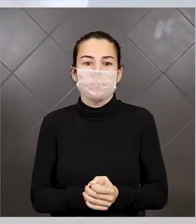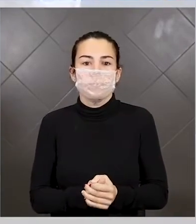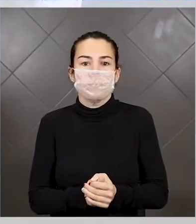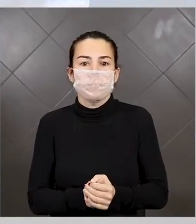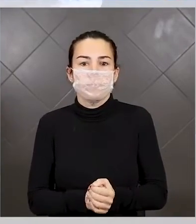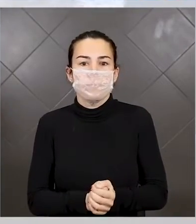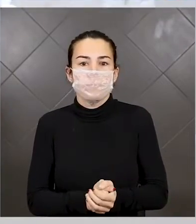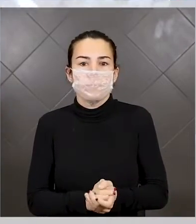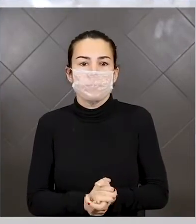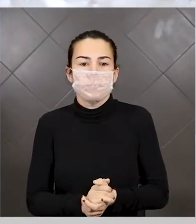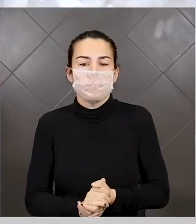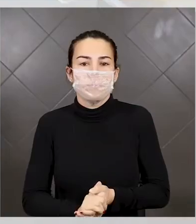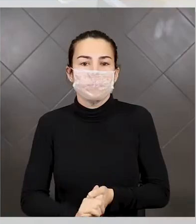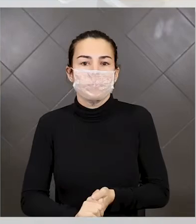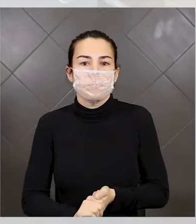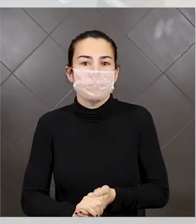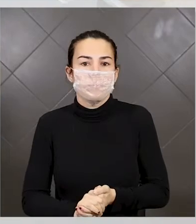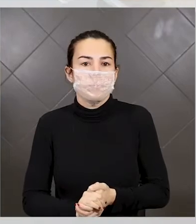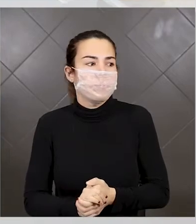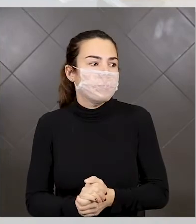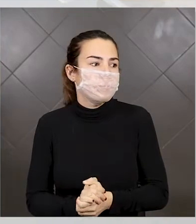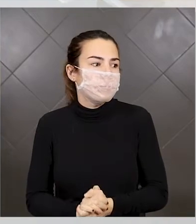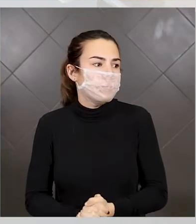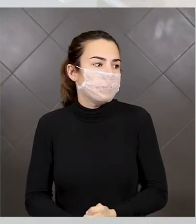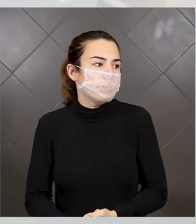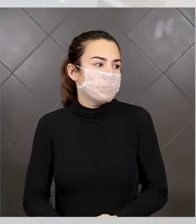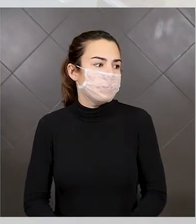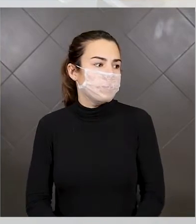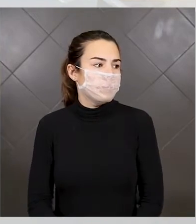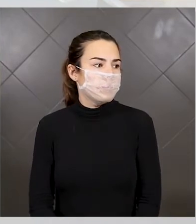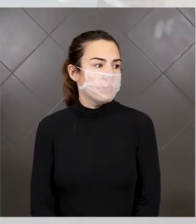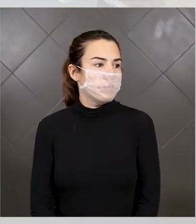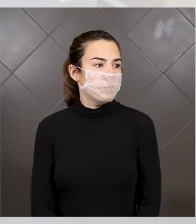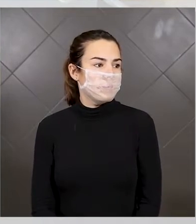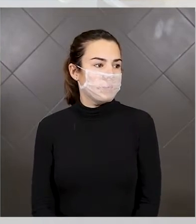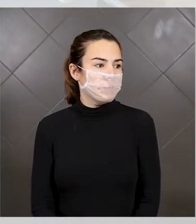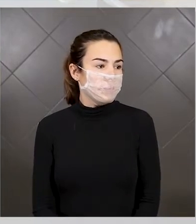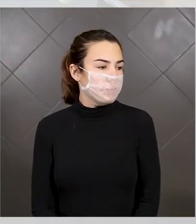després no es tapen amb el glacejat o molt manco amb el pistolejat.